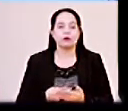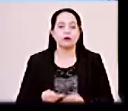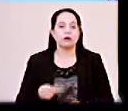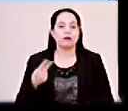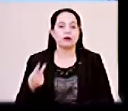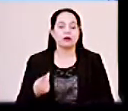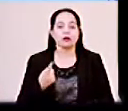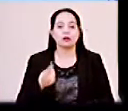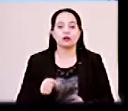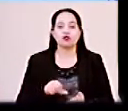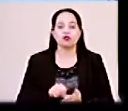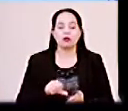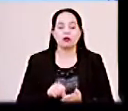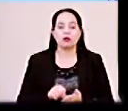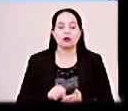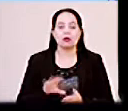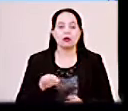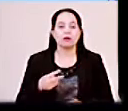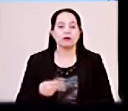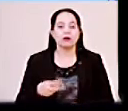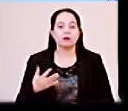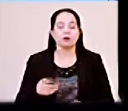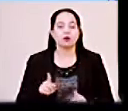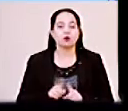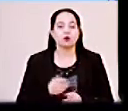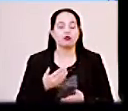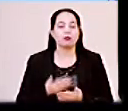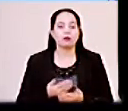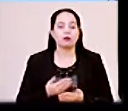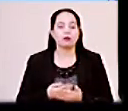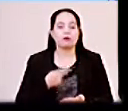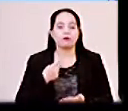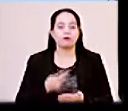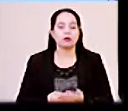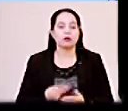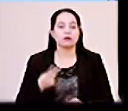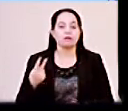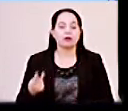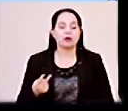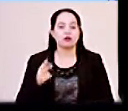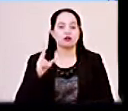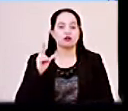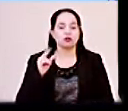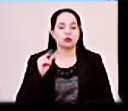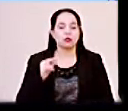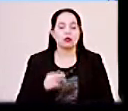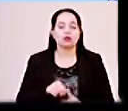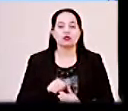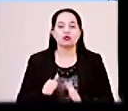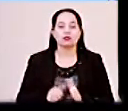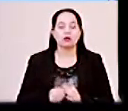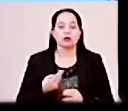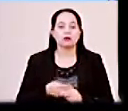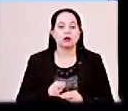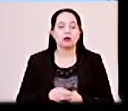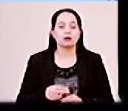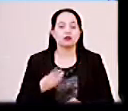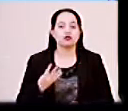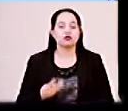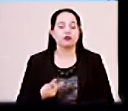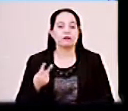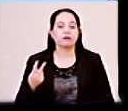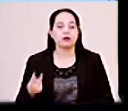квадрата одночлена. И 25 тоже представим в виде квадрата числа. 16 это